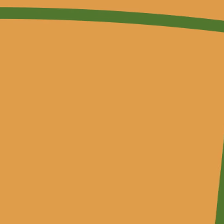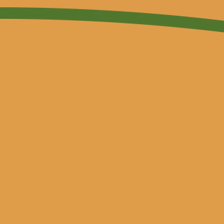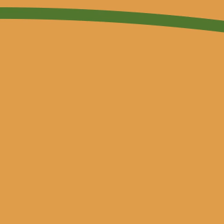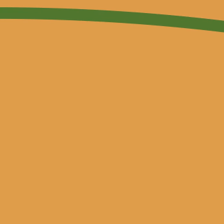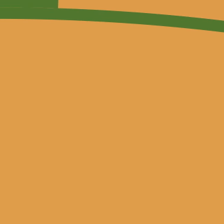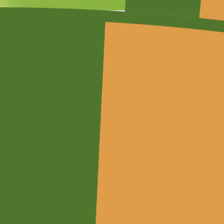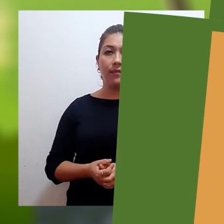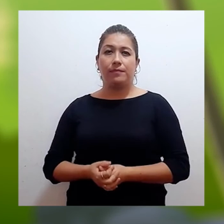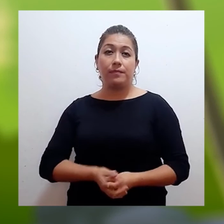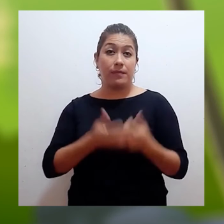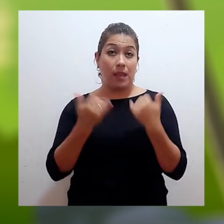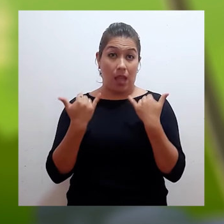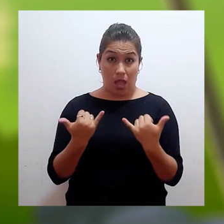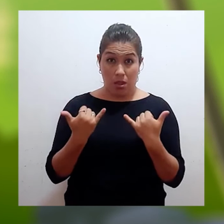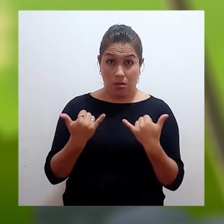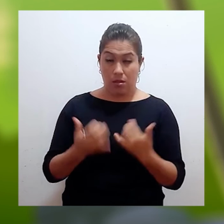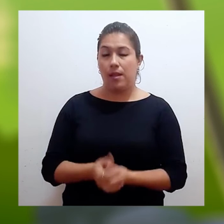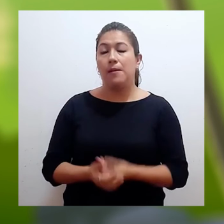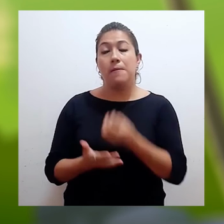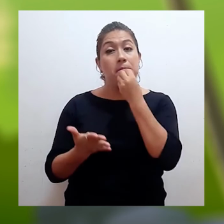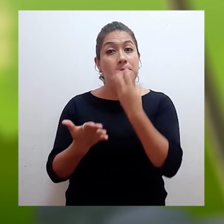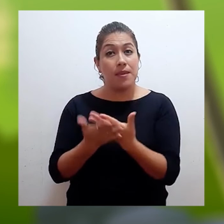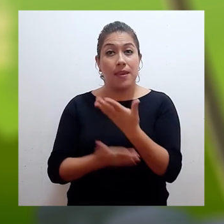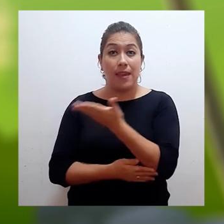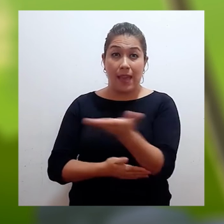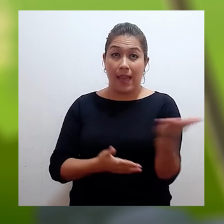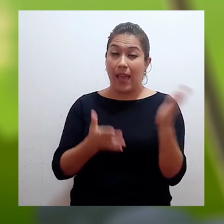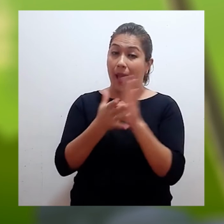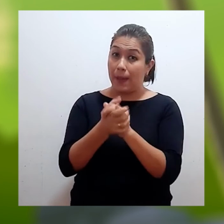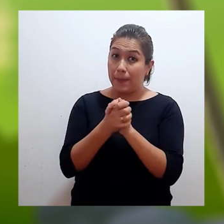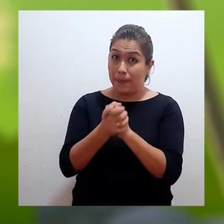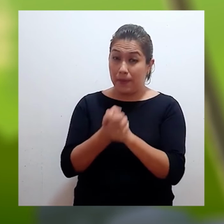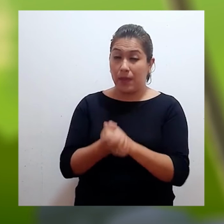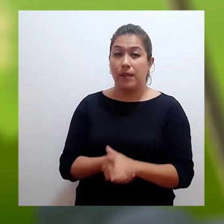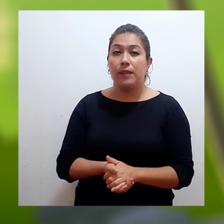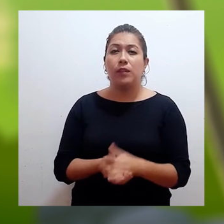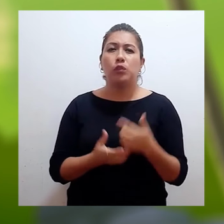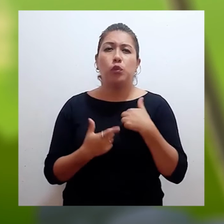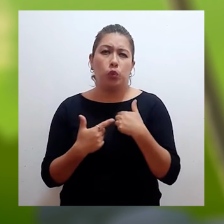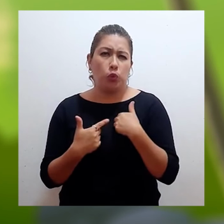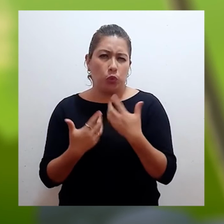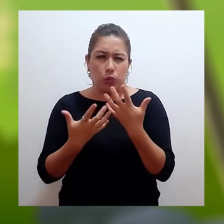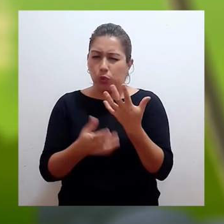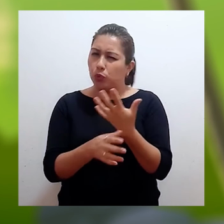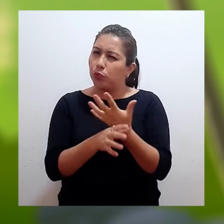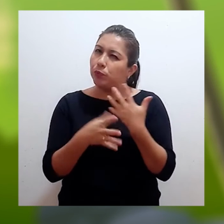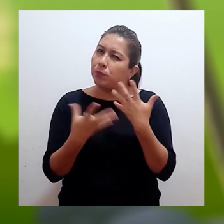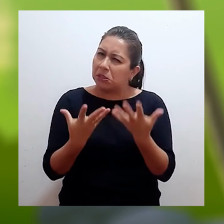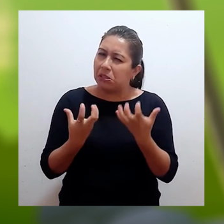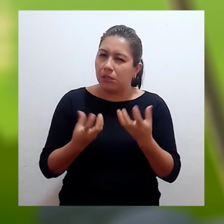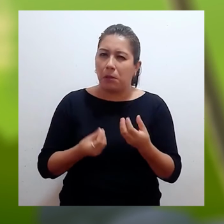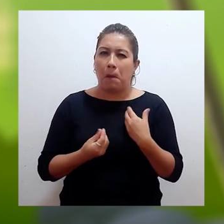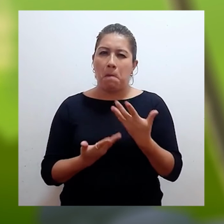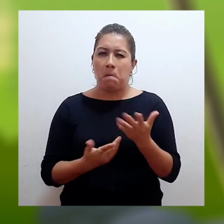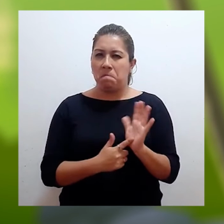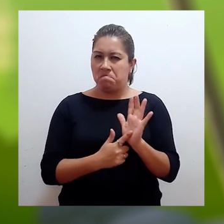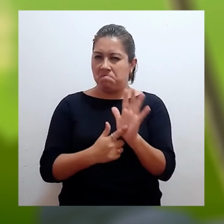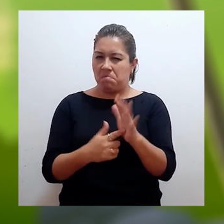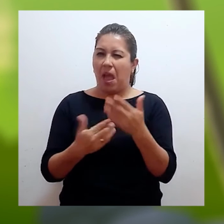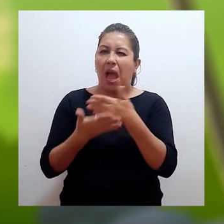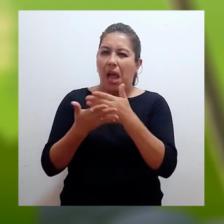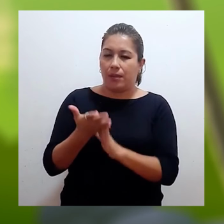mu kugu. Rui nge man tape ma cha u. Rupe na cha u. Na wui po pe rat.